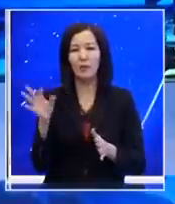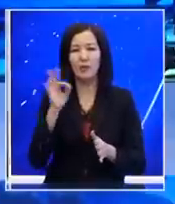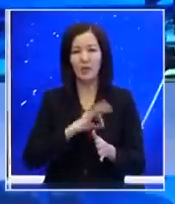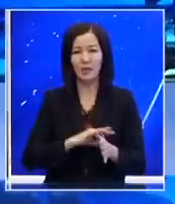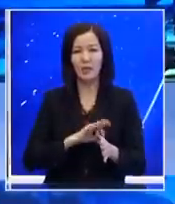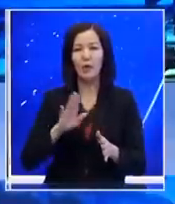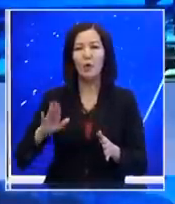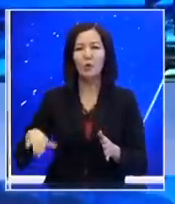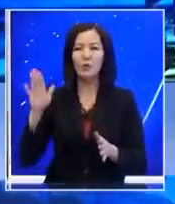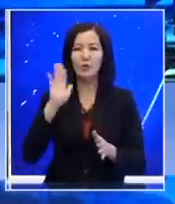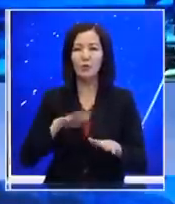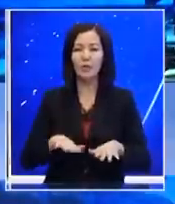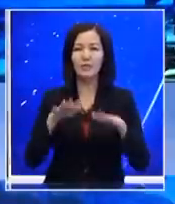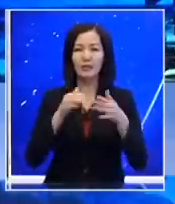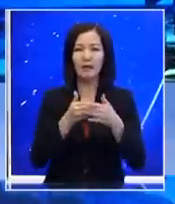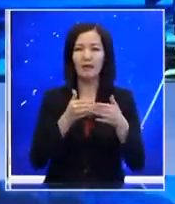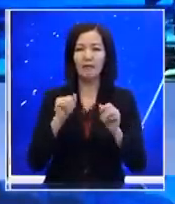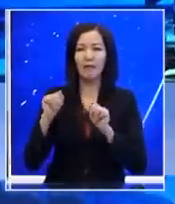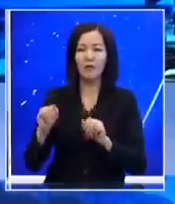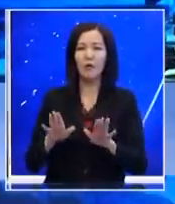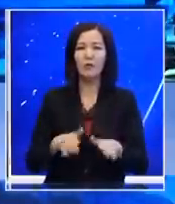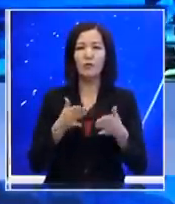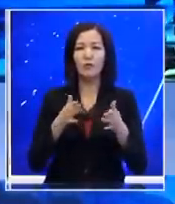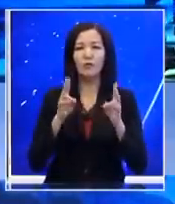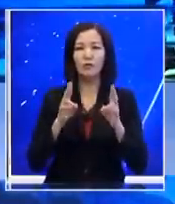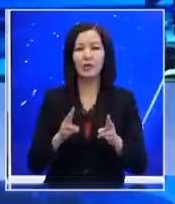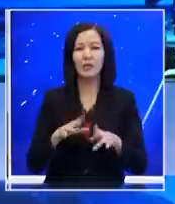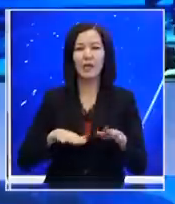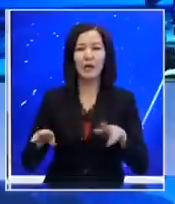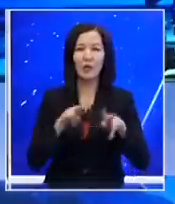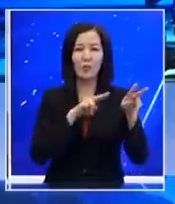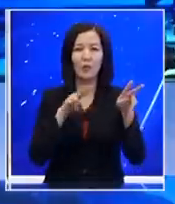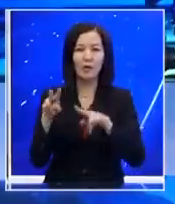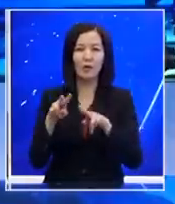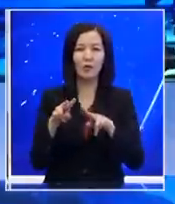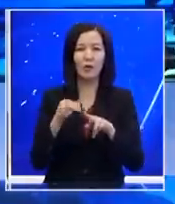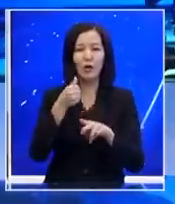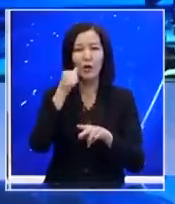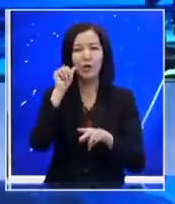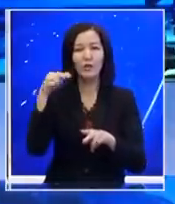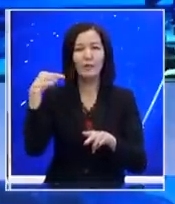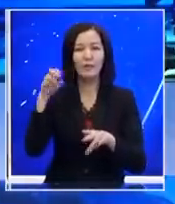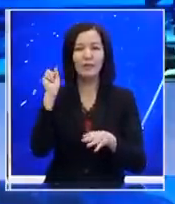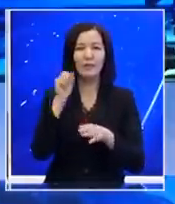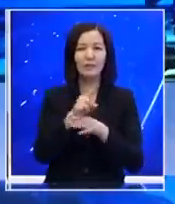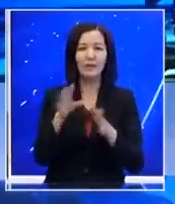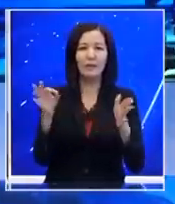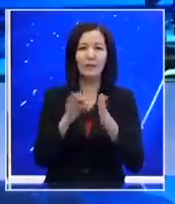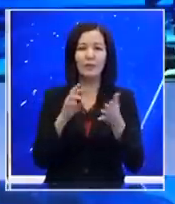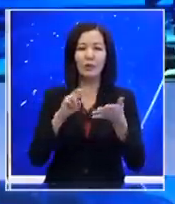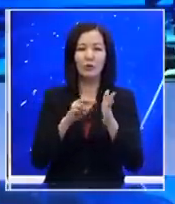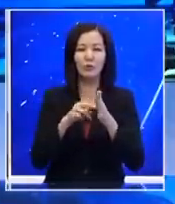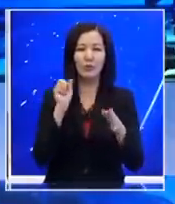Содан соң су тасқынының алдын алу, төтенше жағдайдағы өңір ахуалын бақылауда ұстап, күні кеше президент тапсырған мақсат